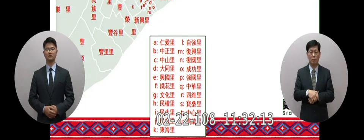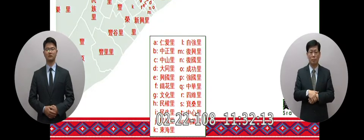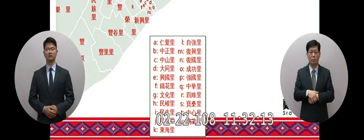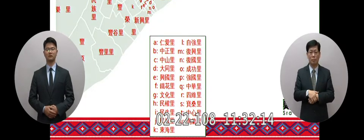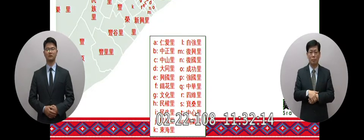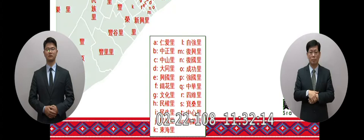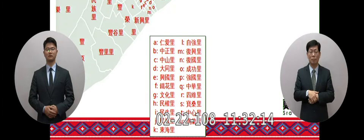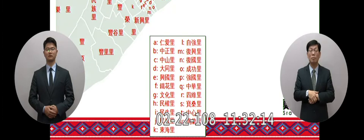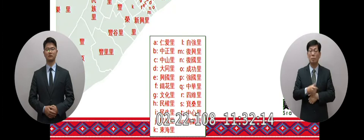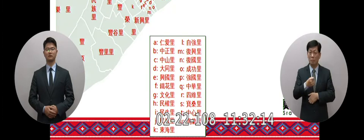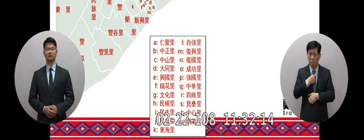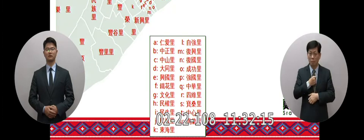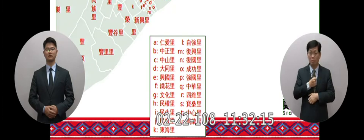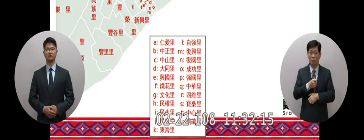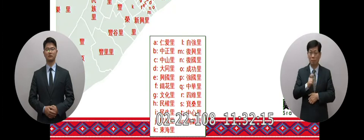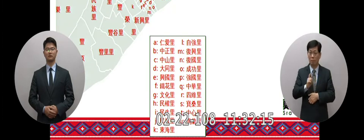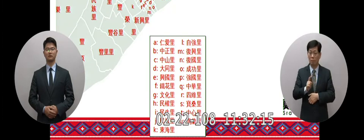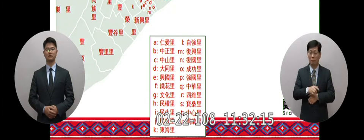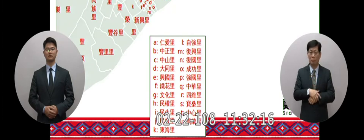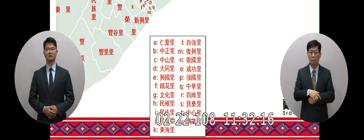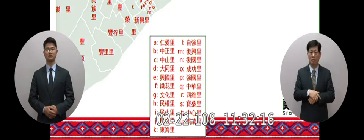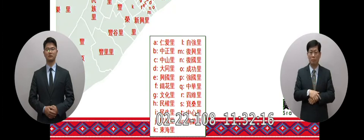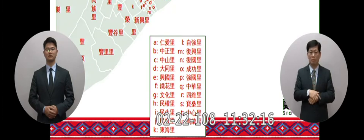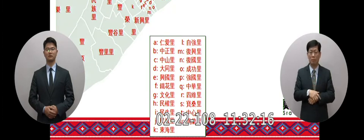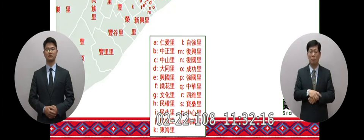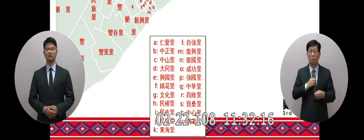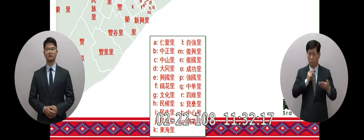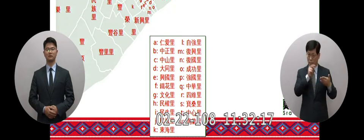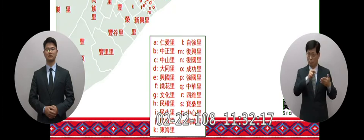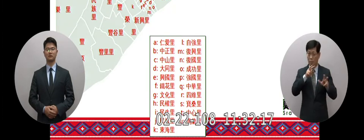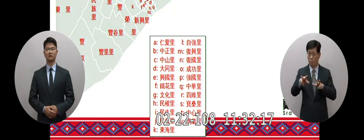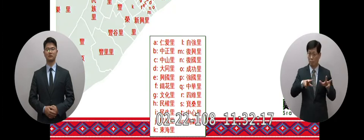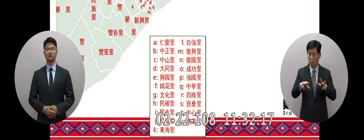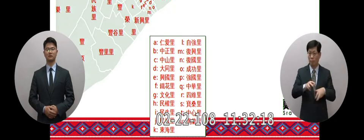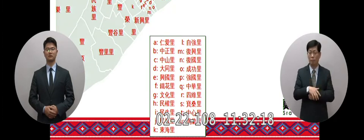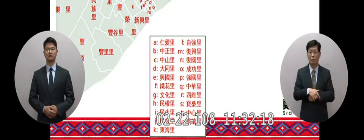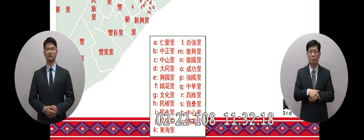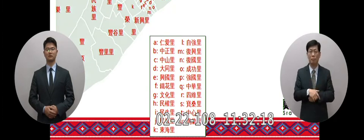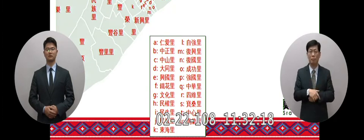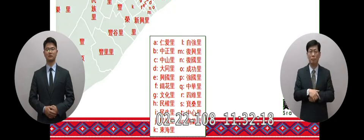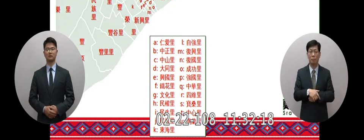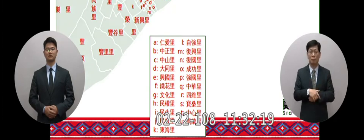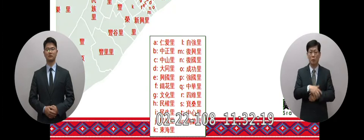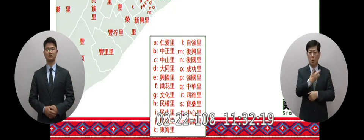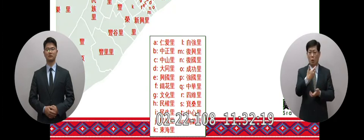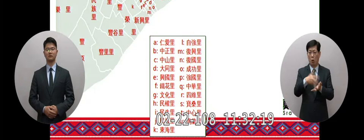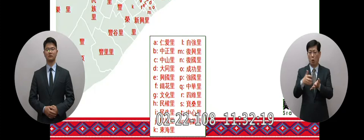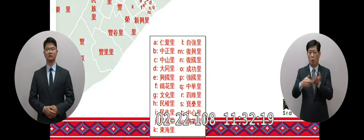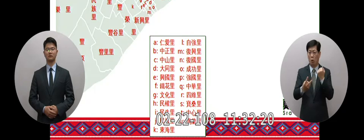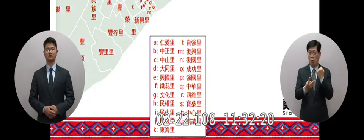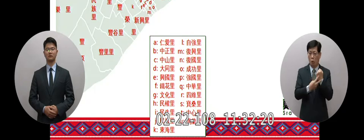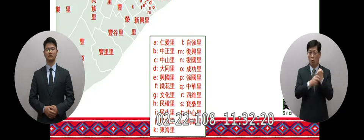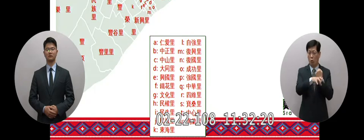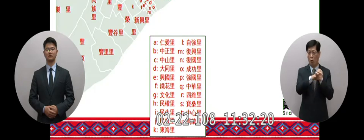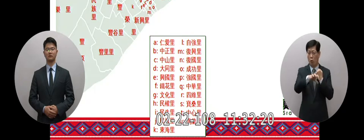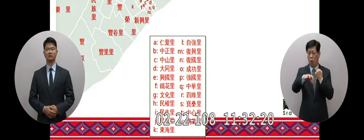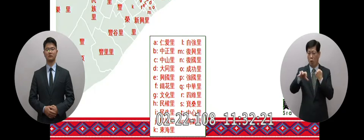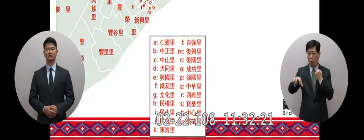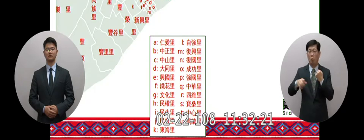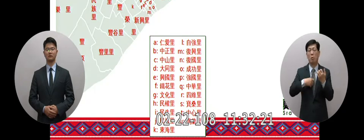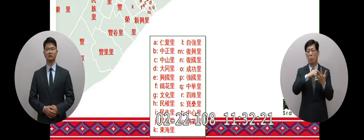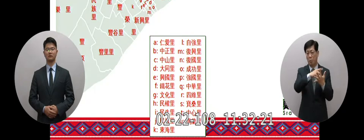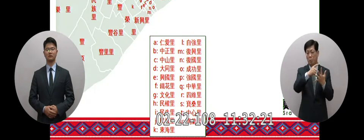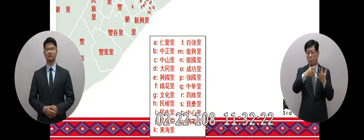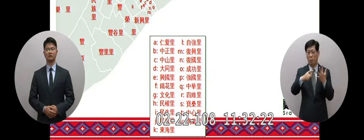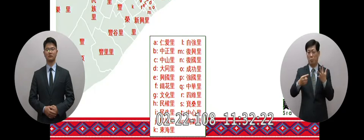必须要轮着。院长，你看这个地图，有这么多的里，它要轮着去一